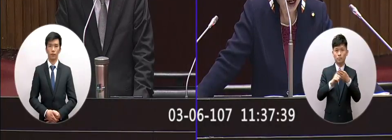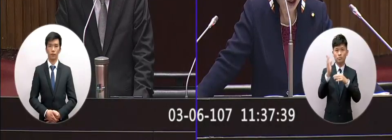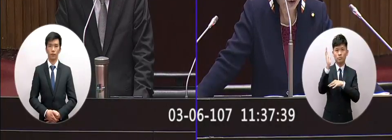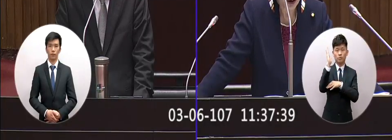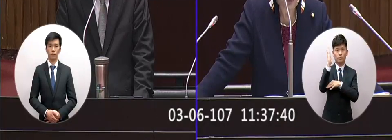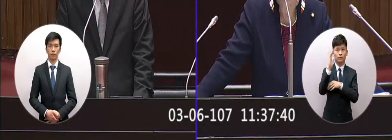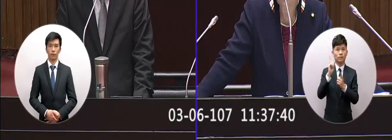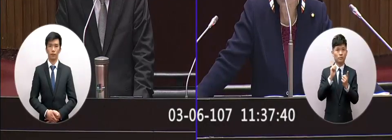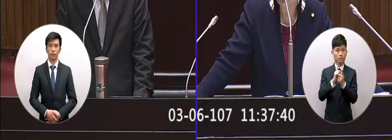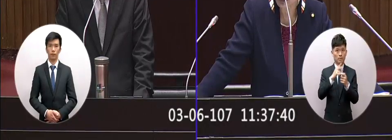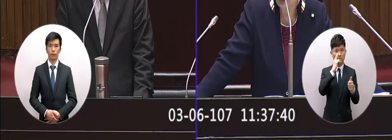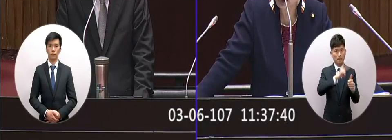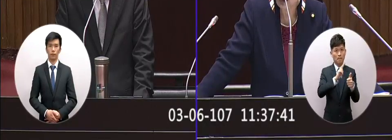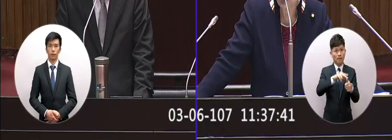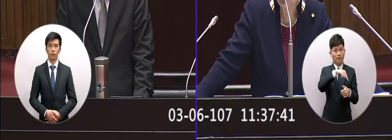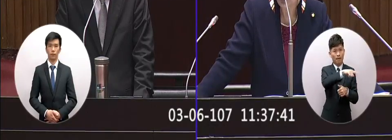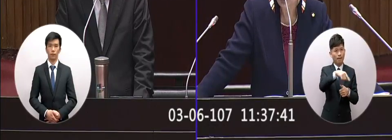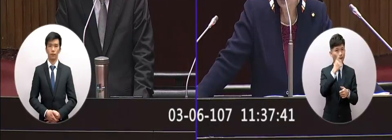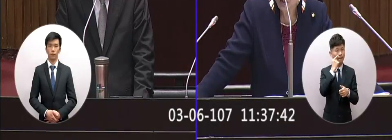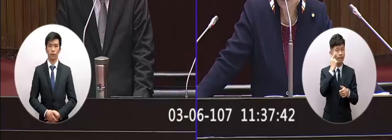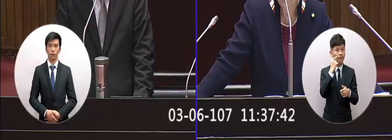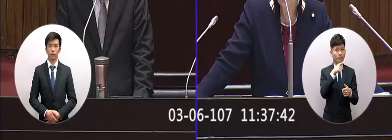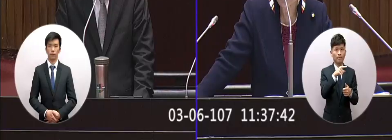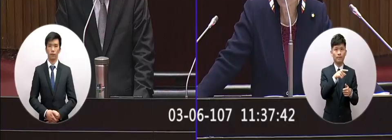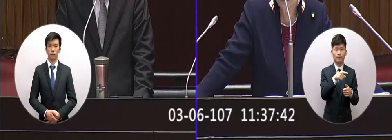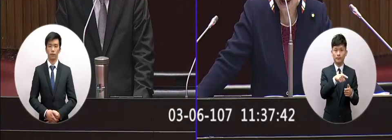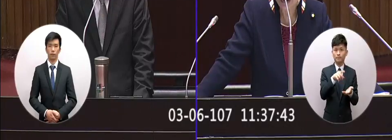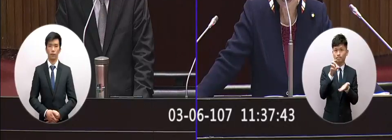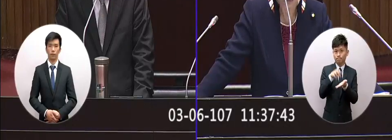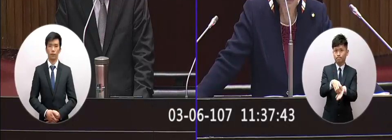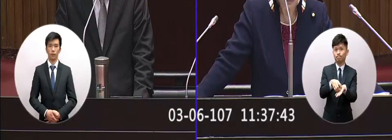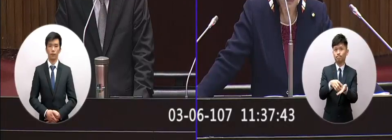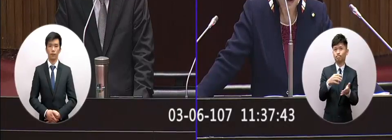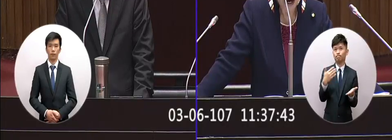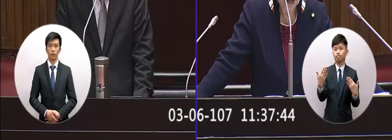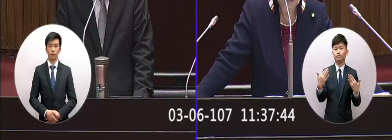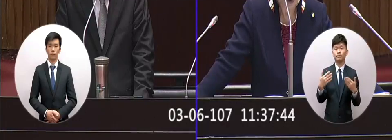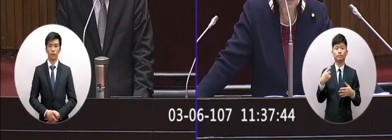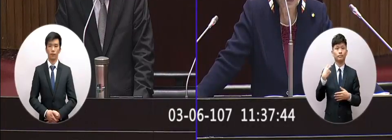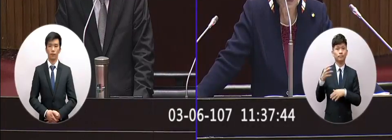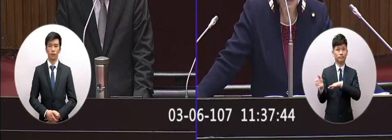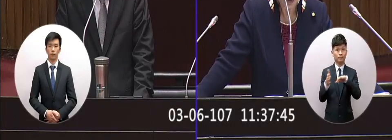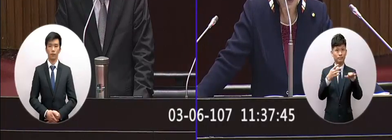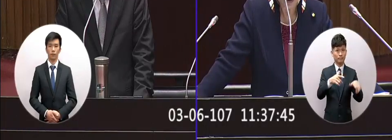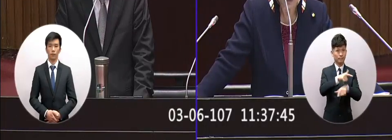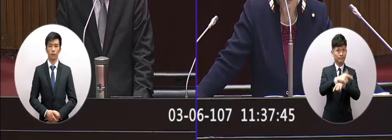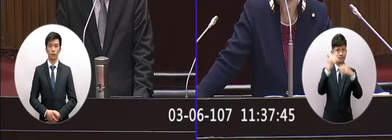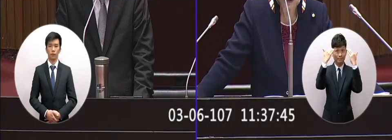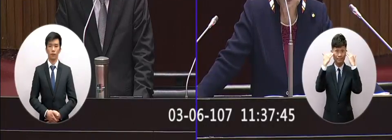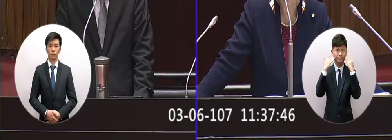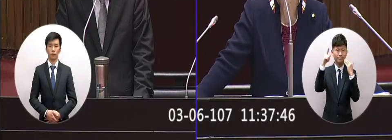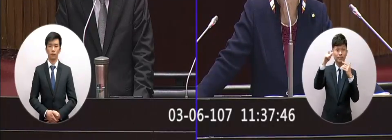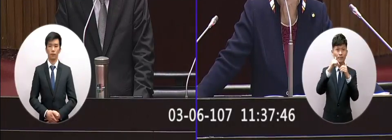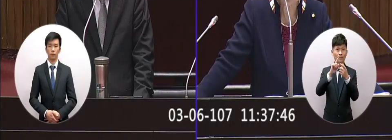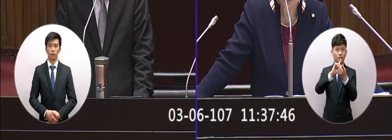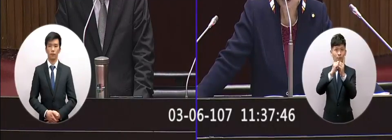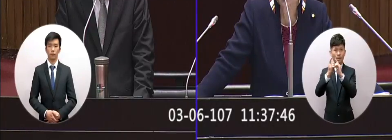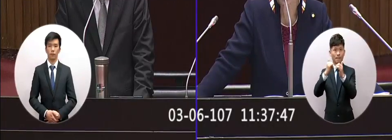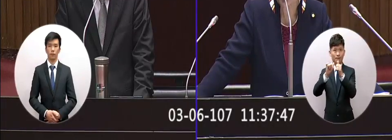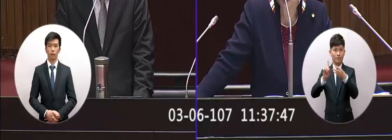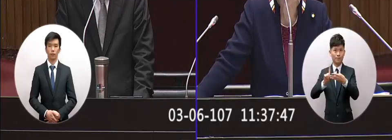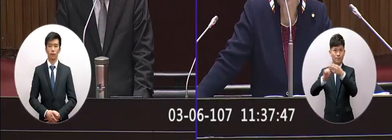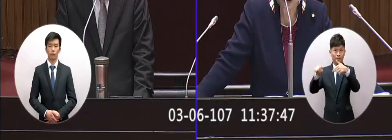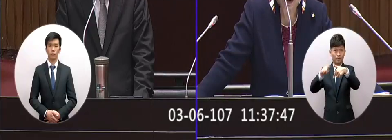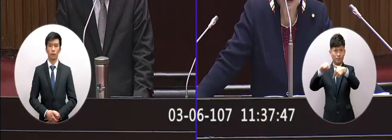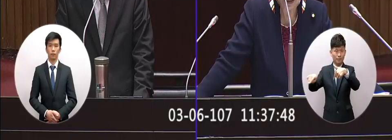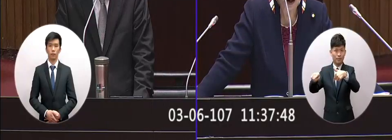司法追诉的非常有力的一个证据。那我们也再来看看南韩，南韩他们这个在民主化之后呢，他们成